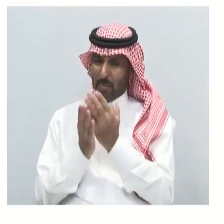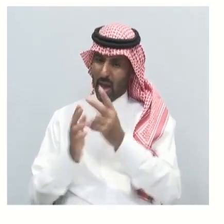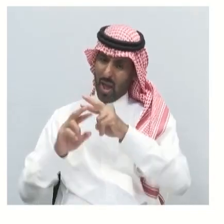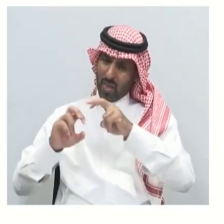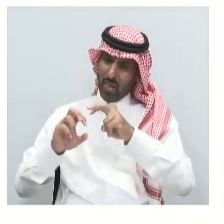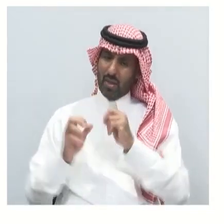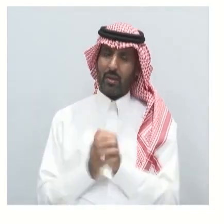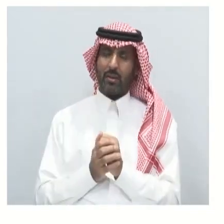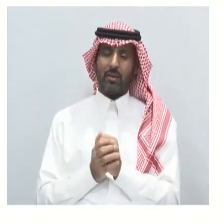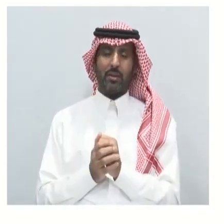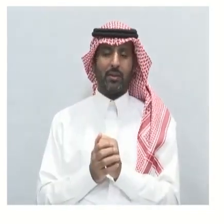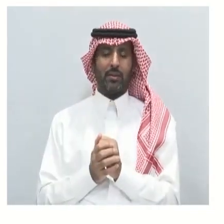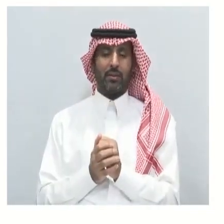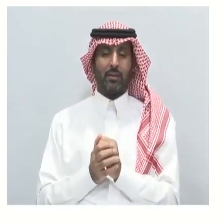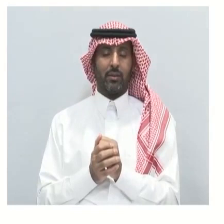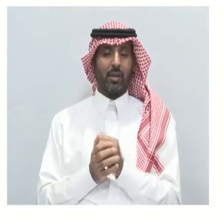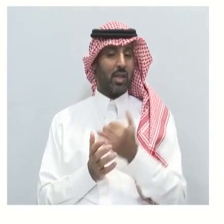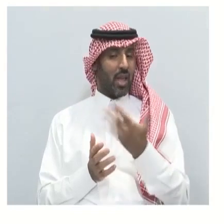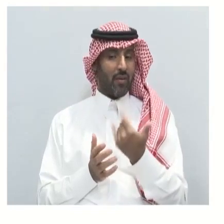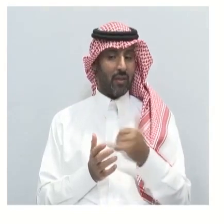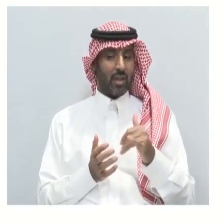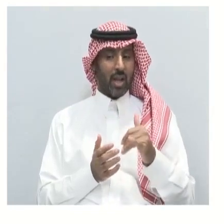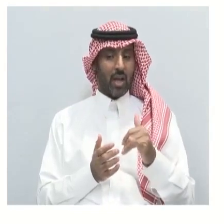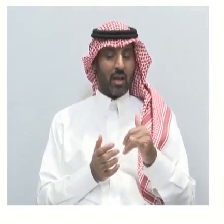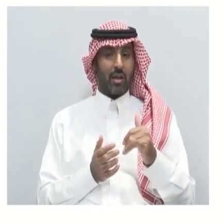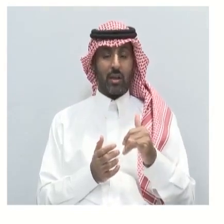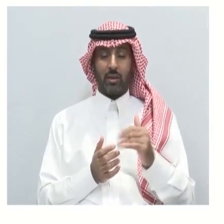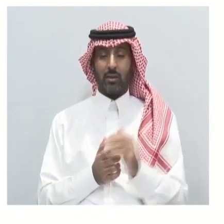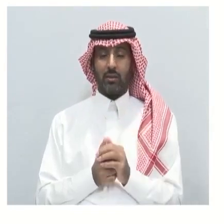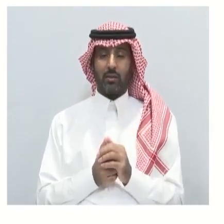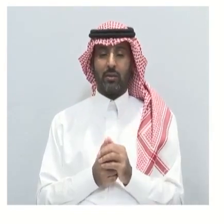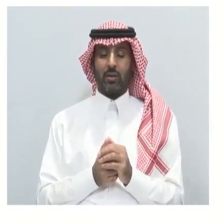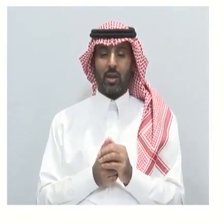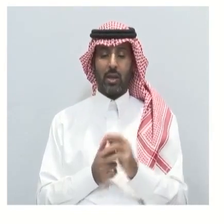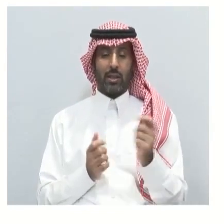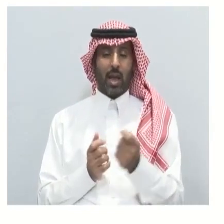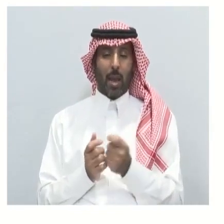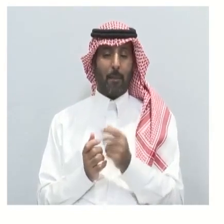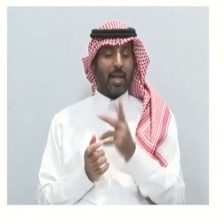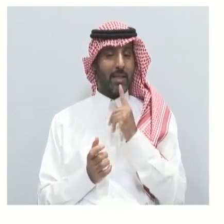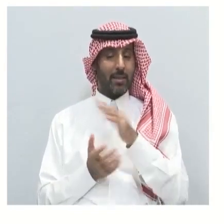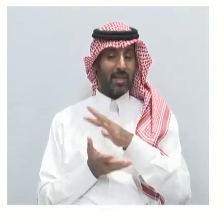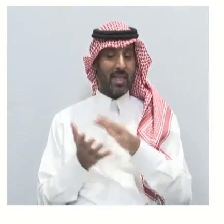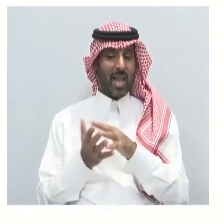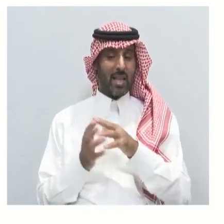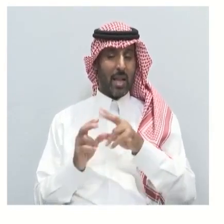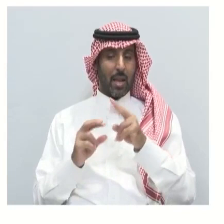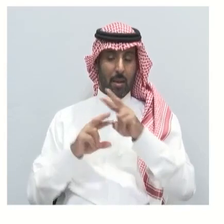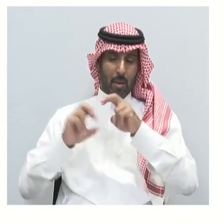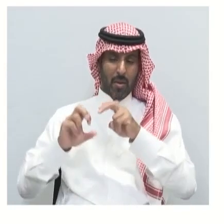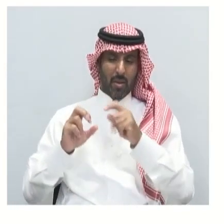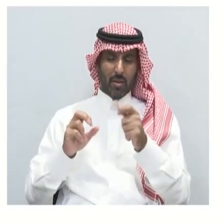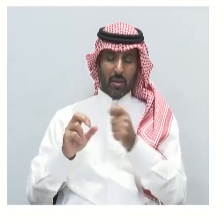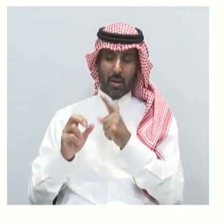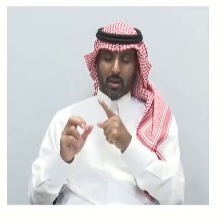البحث ما طرائق صياغه مشكله البحث ما هي صيغه مشكله البحث كثير من المهتمين بمناهج البحث